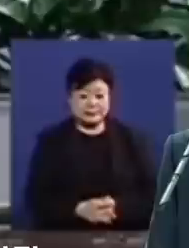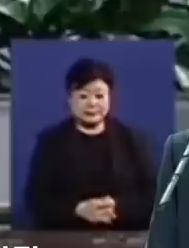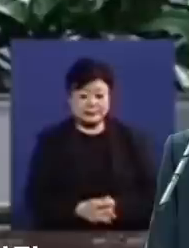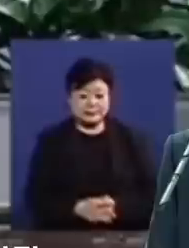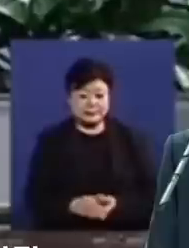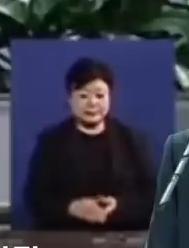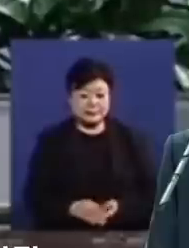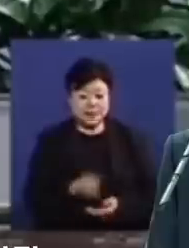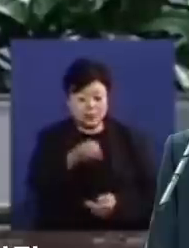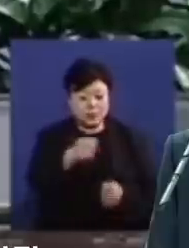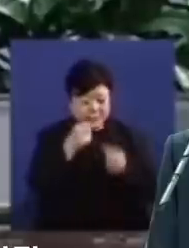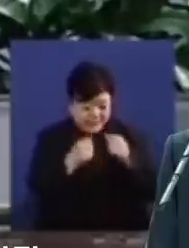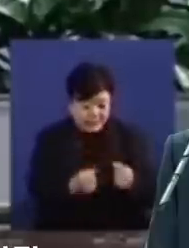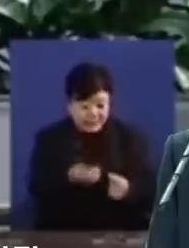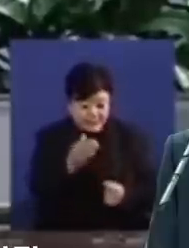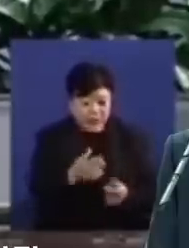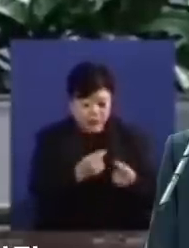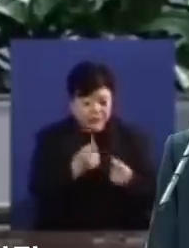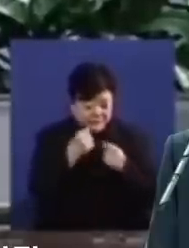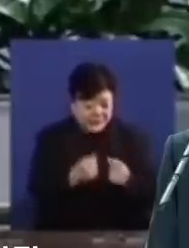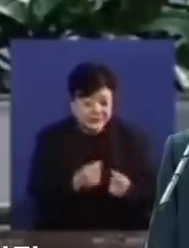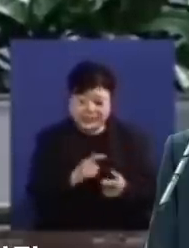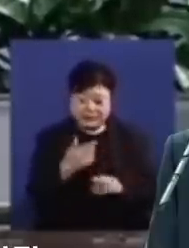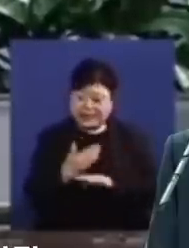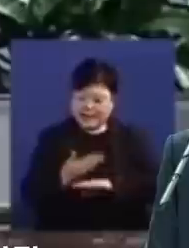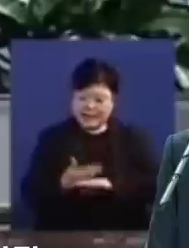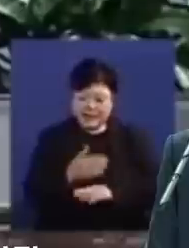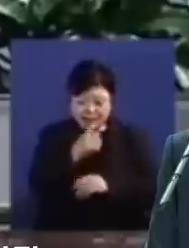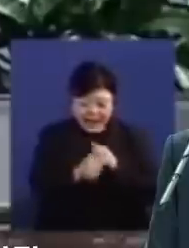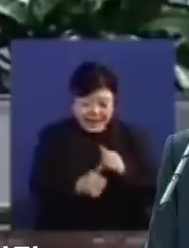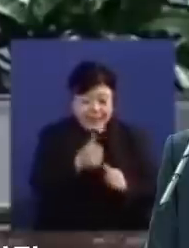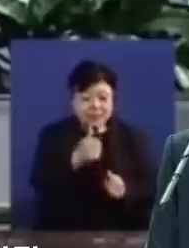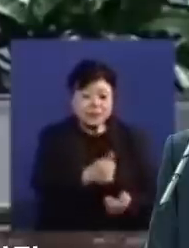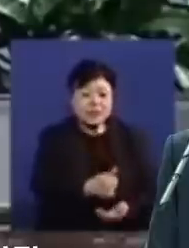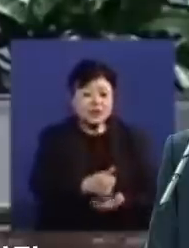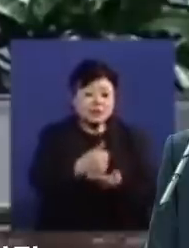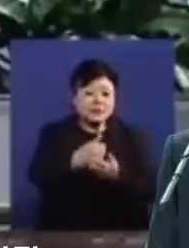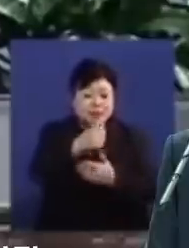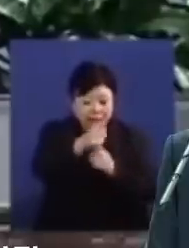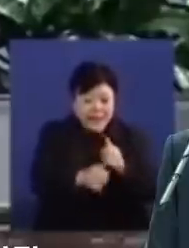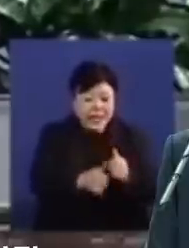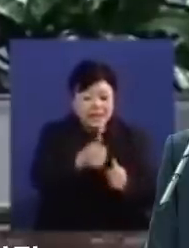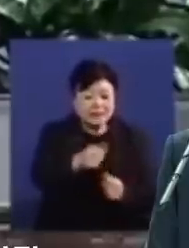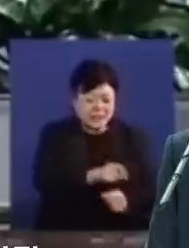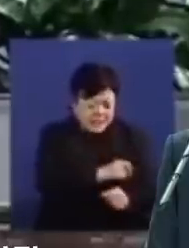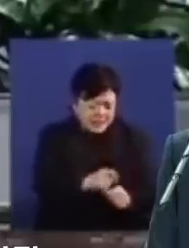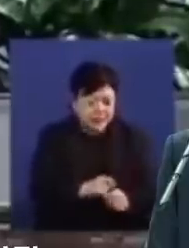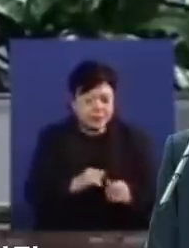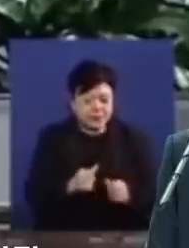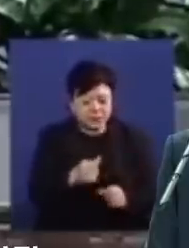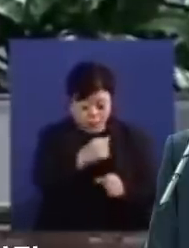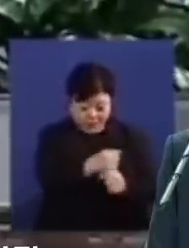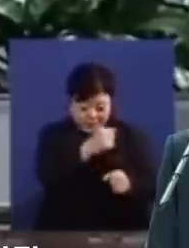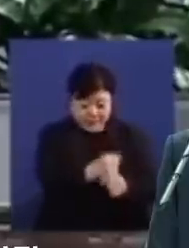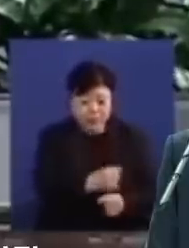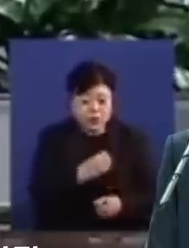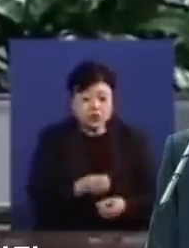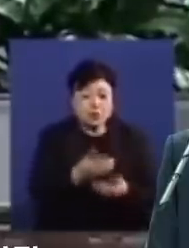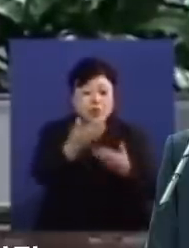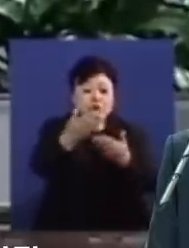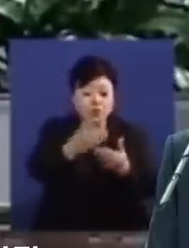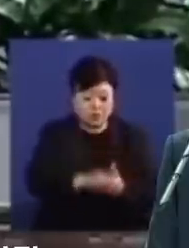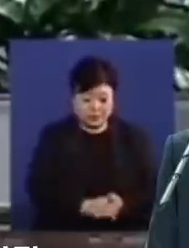다 한 곳에 살지만은 똑같이 살지는 않는 것입니다. 하나님을 섬기는 사람을 하나님은 특별한 백성으로 삼아 축복해